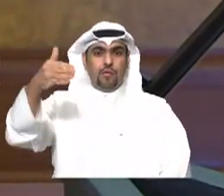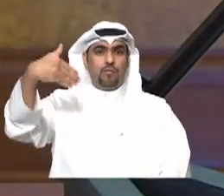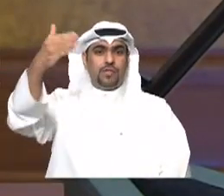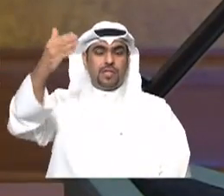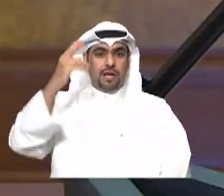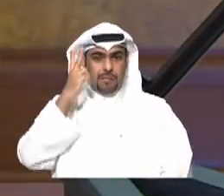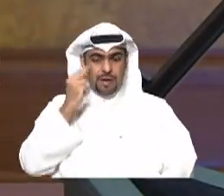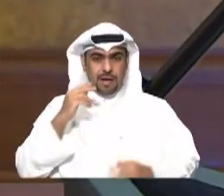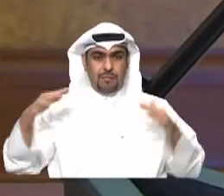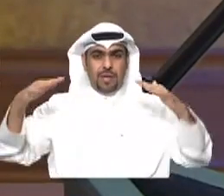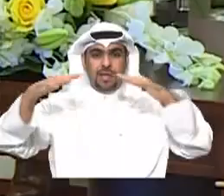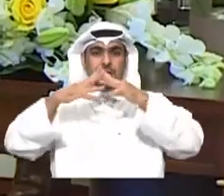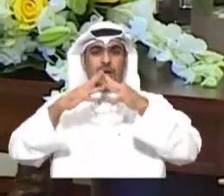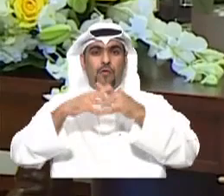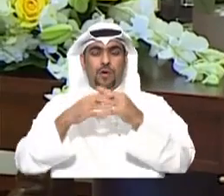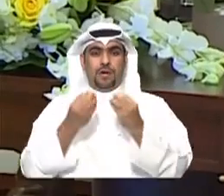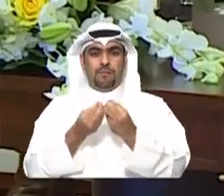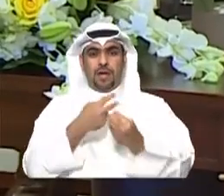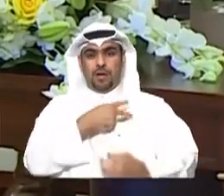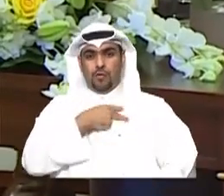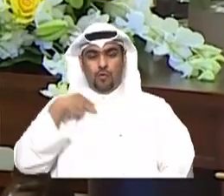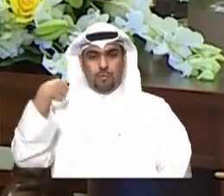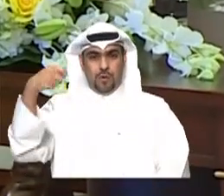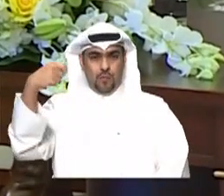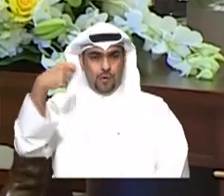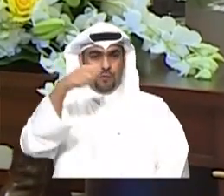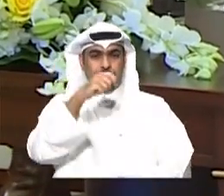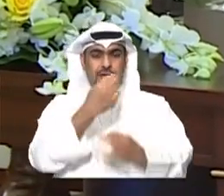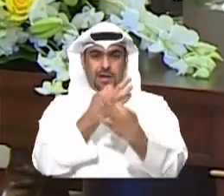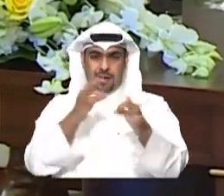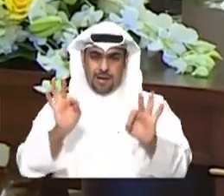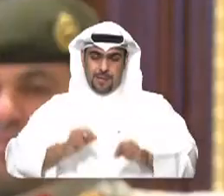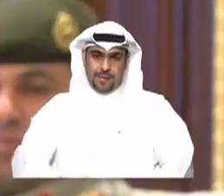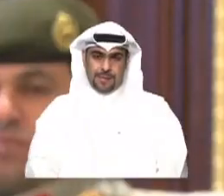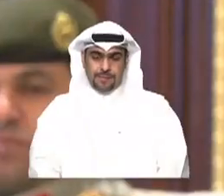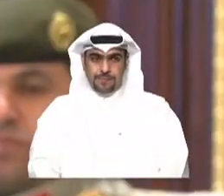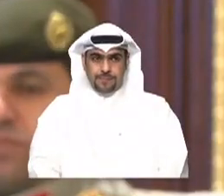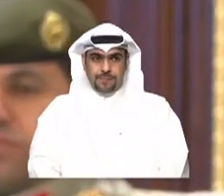التطوعاتي بخدمه ابناء هذا الوطن